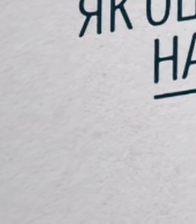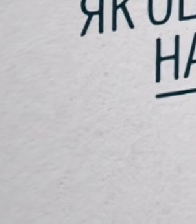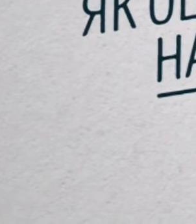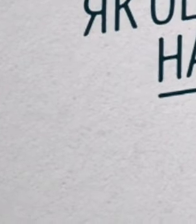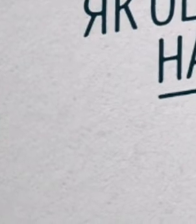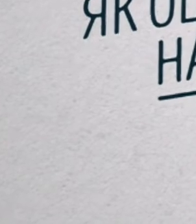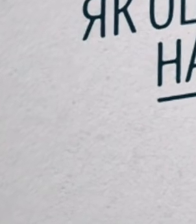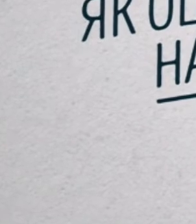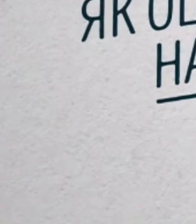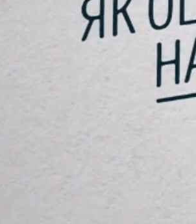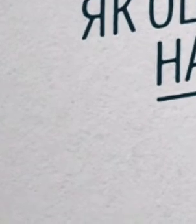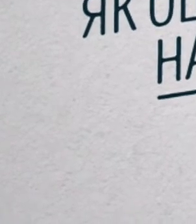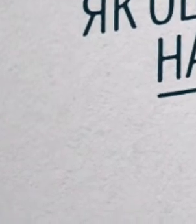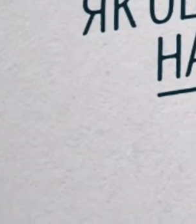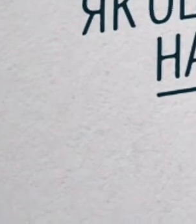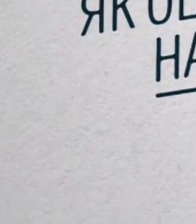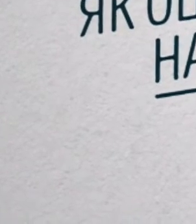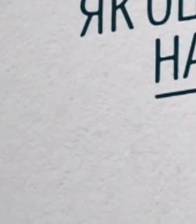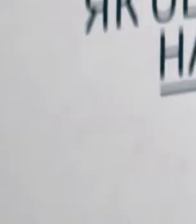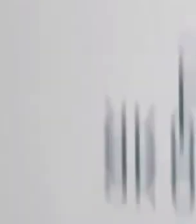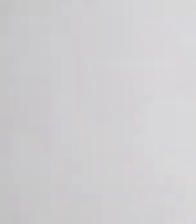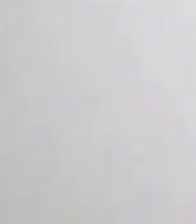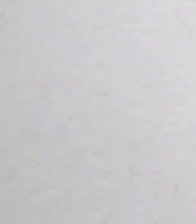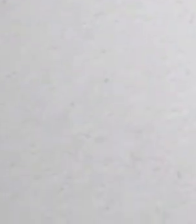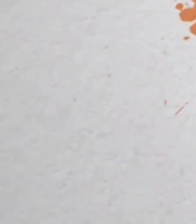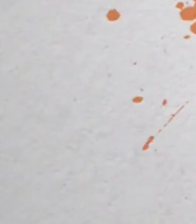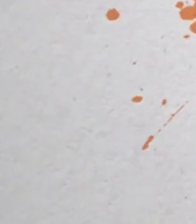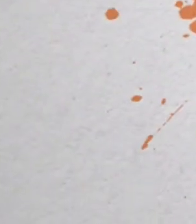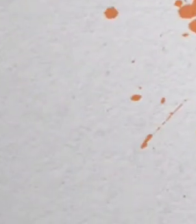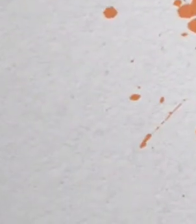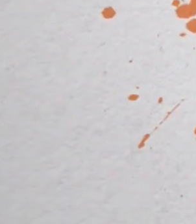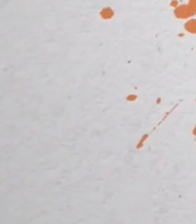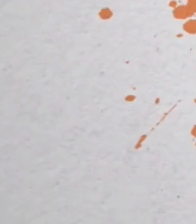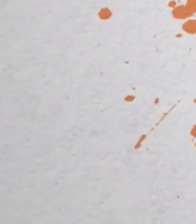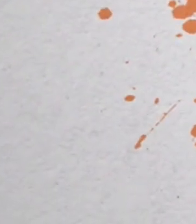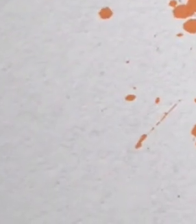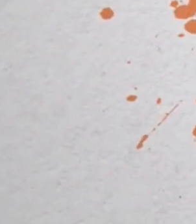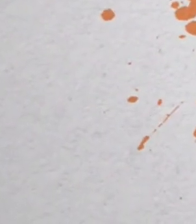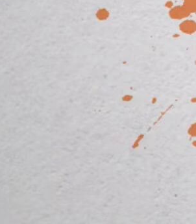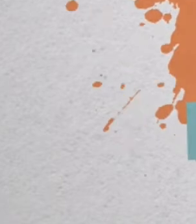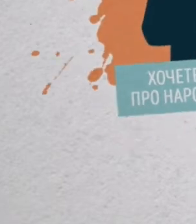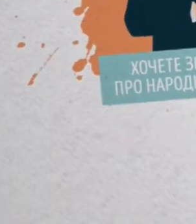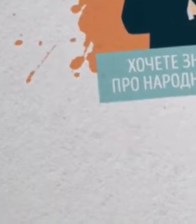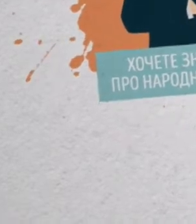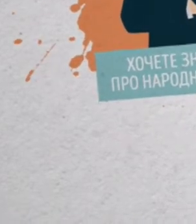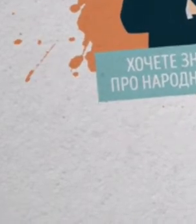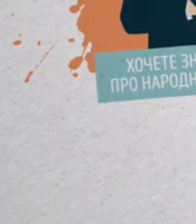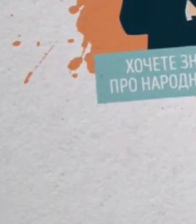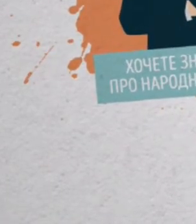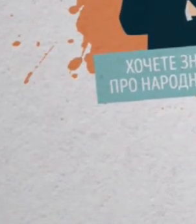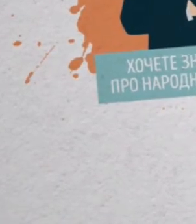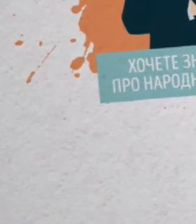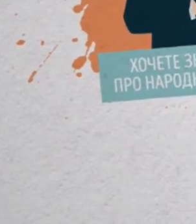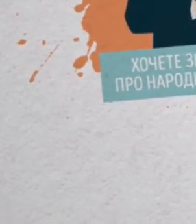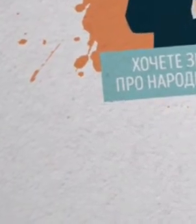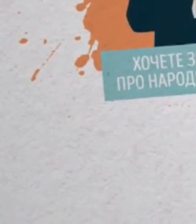Як оцінити якість роботи народного депутата? Хочете знати більше про народного депутата? На сайті Верховної Ради